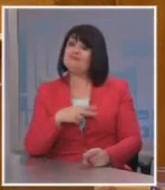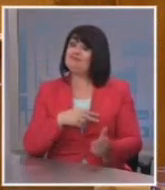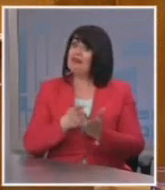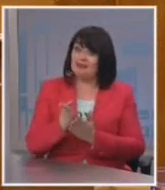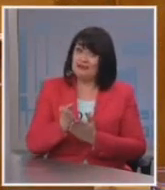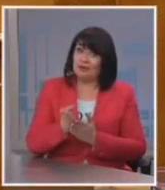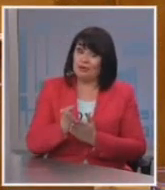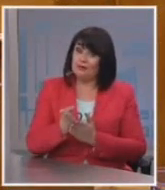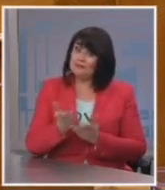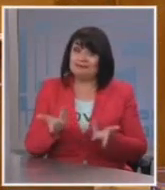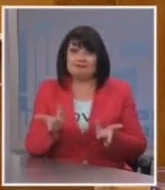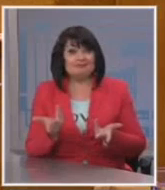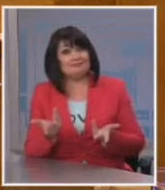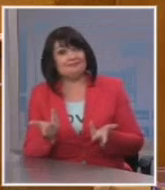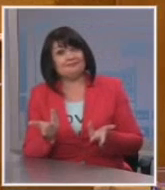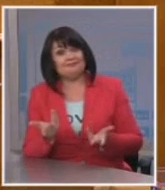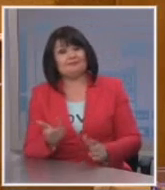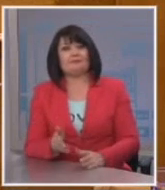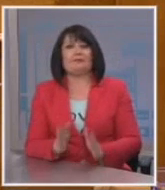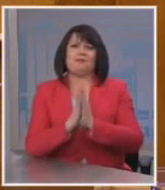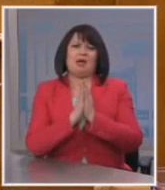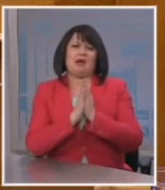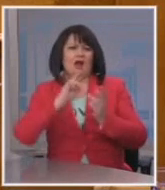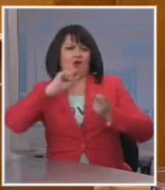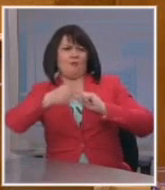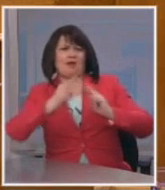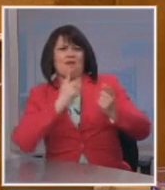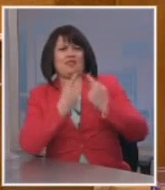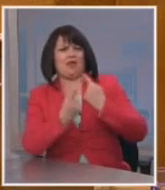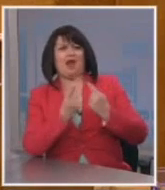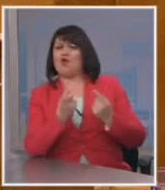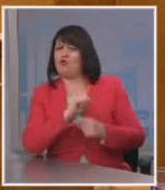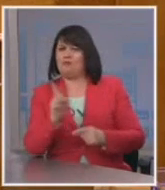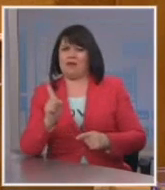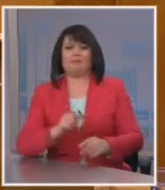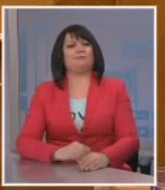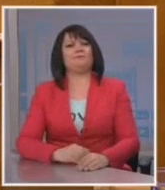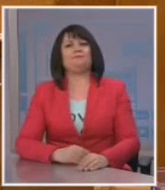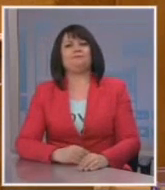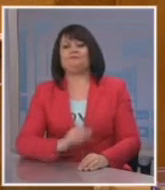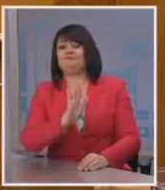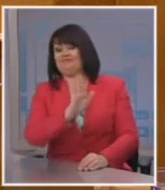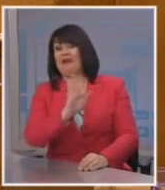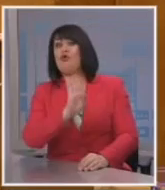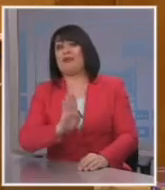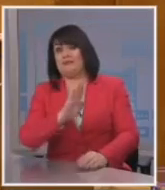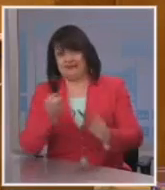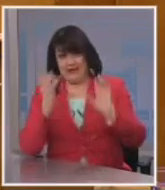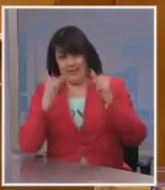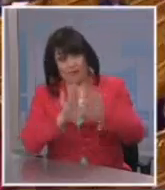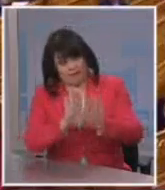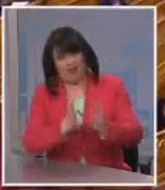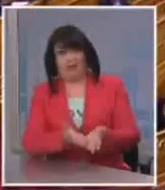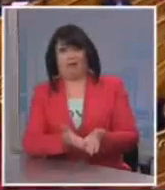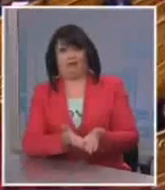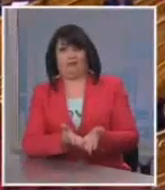κύριο... Έχετε παρακαλώ, μην απαντάτε, κυρία Βούλτεψη, αφήστε τα. Κυρία Βούλτεψη,